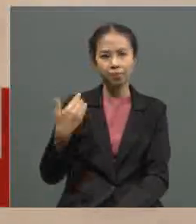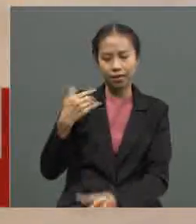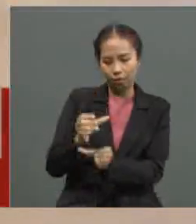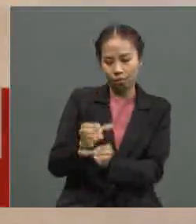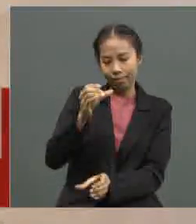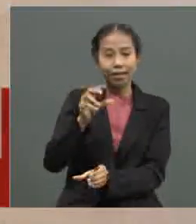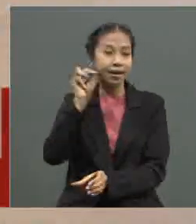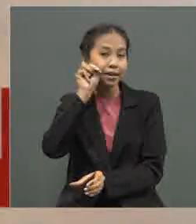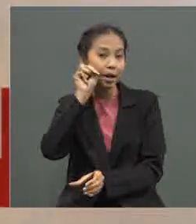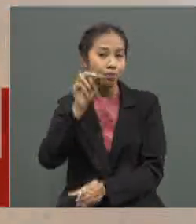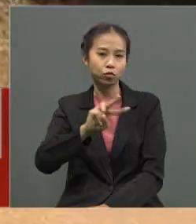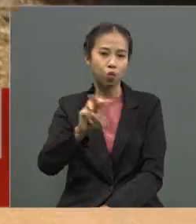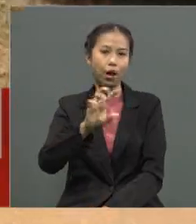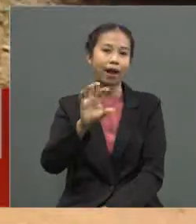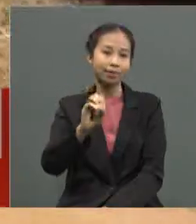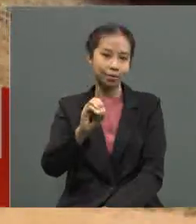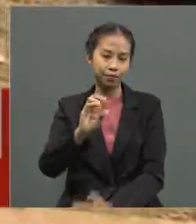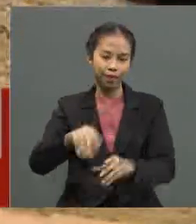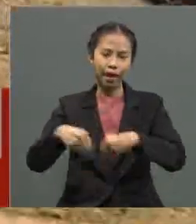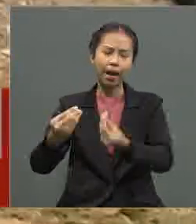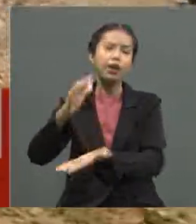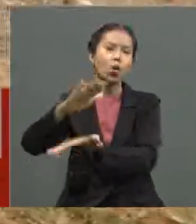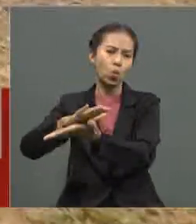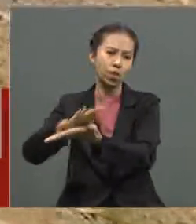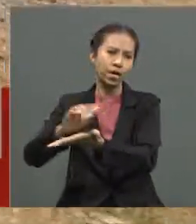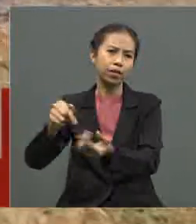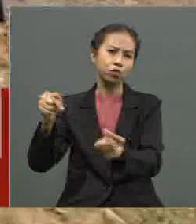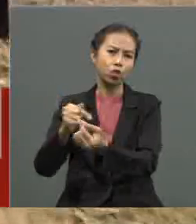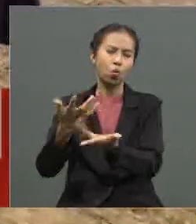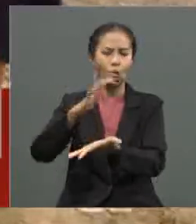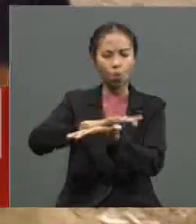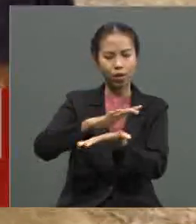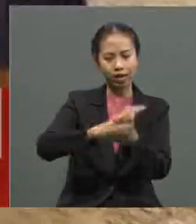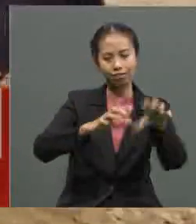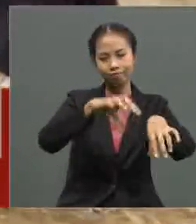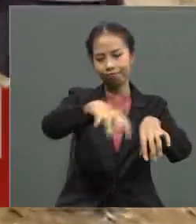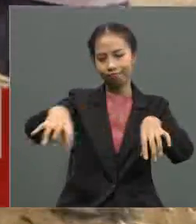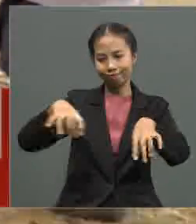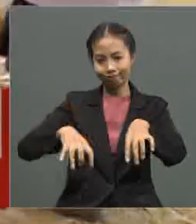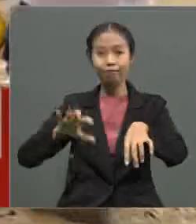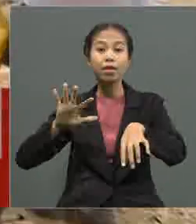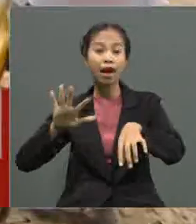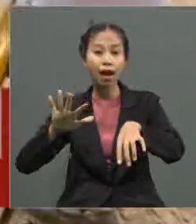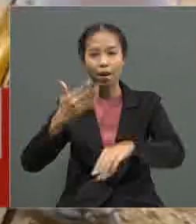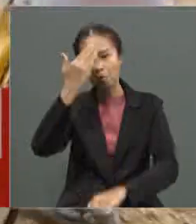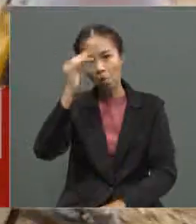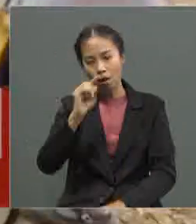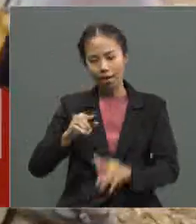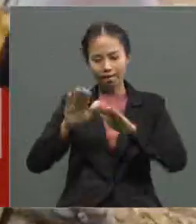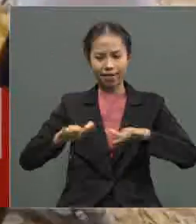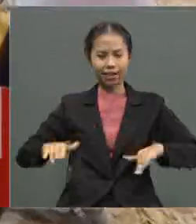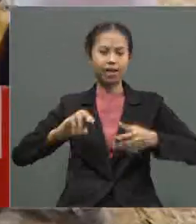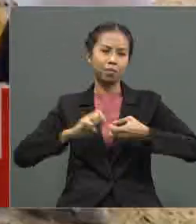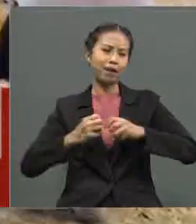ำอีกจำนวน250ใบไปมอบให้กับโรงเรียนที่ขาดแคลนรวม5แห่งด้วยกันเพื่อให้น้องนักเรียนที่ประสบปัญหาในเรื่องของ